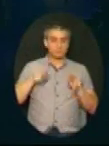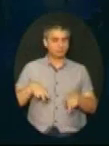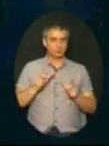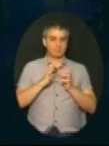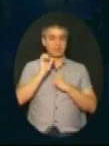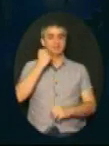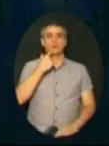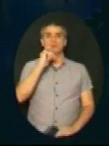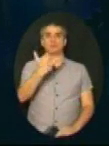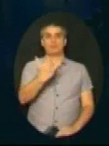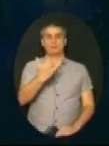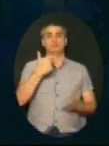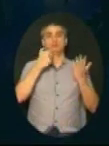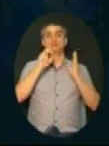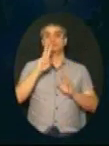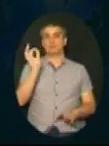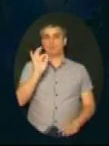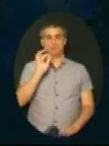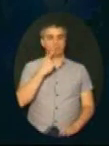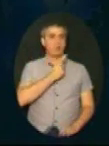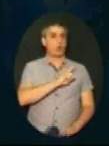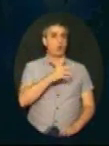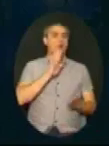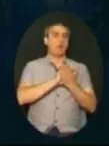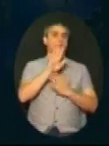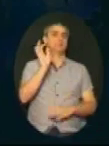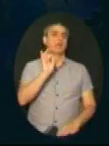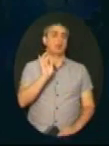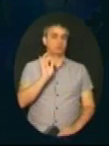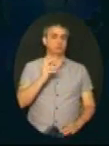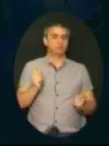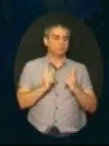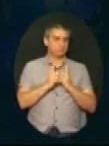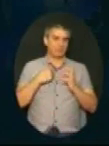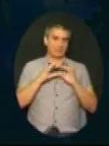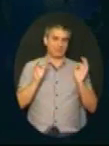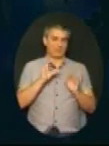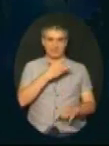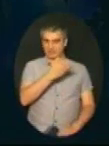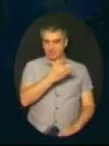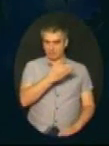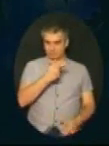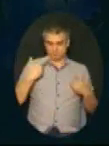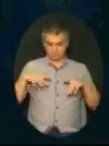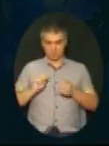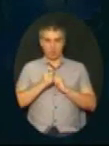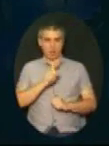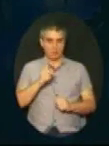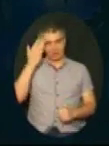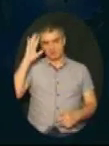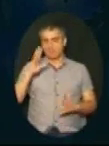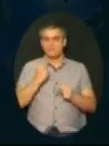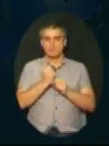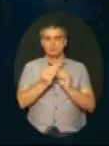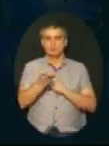מחנה הציוני, כן, 62%, לא, 15%. בקצרה, נתחיל יהושע איתך, להתנער, לא להתנער, להתעלם, מה